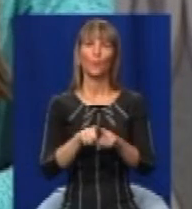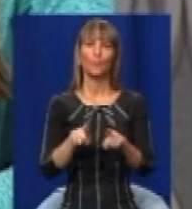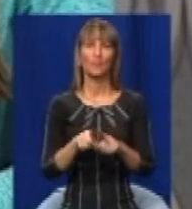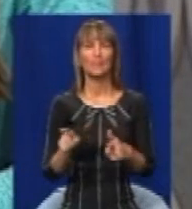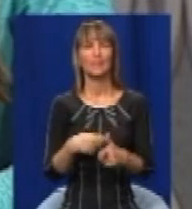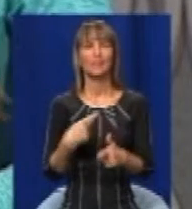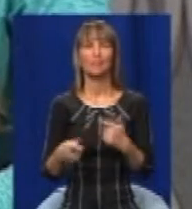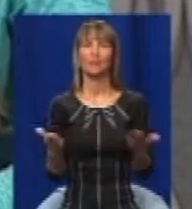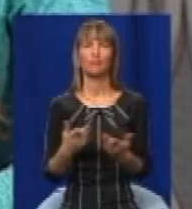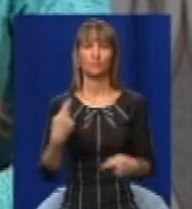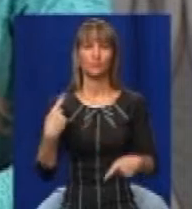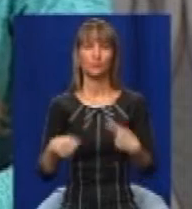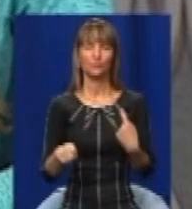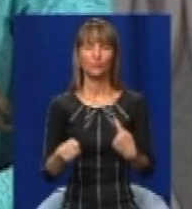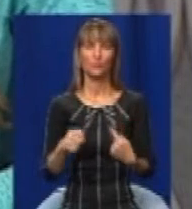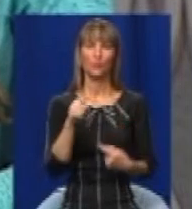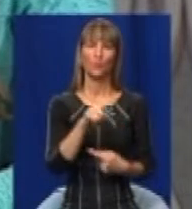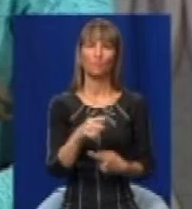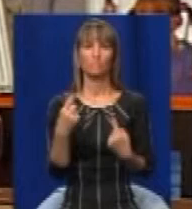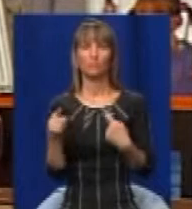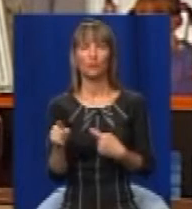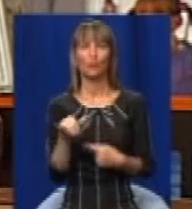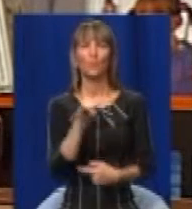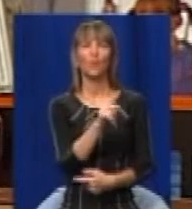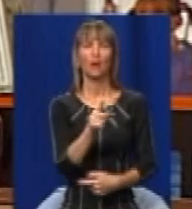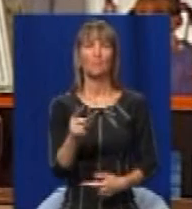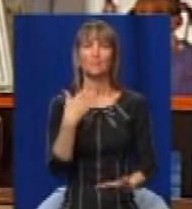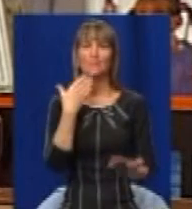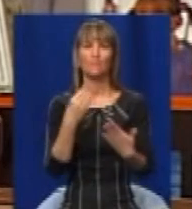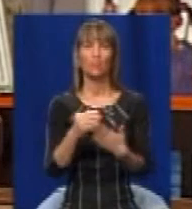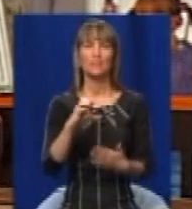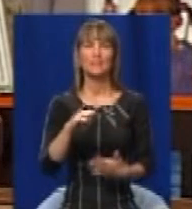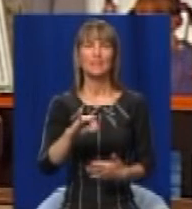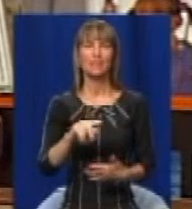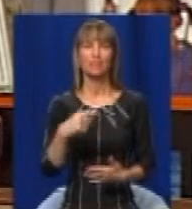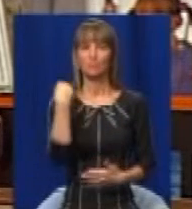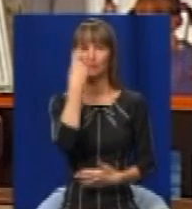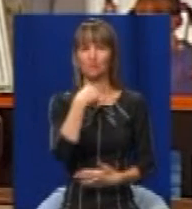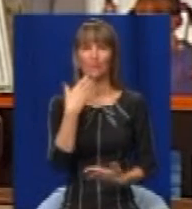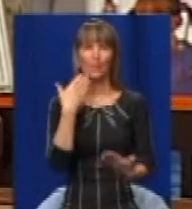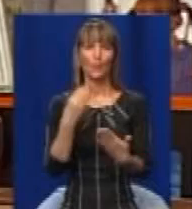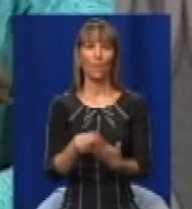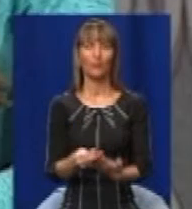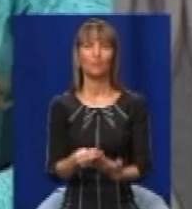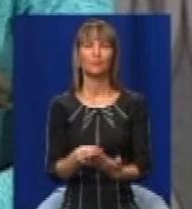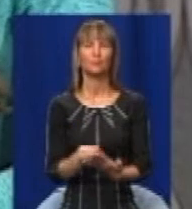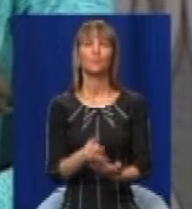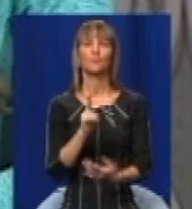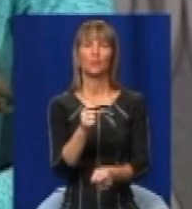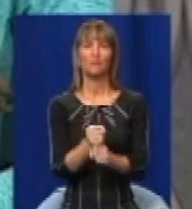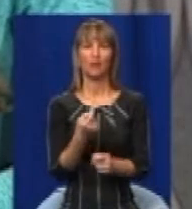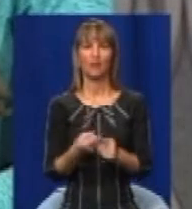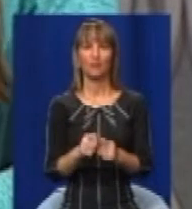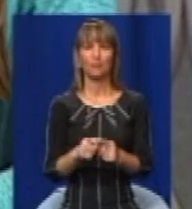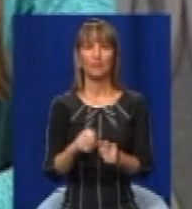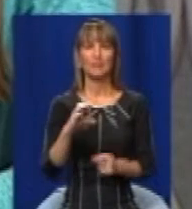чи якось відрізнятися один від одного? Ну, у кожного свій стиль, він індивідуальний. А хто створює цей